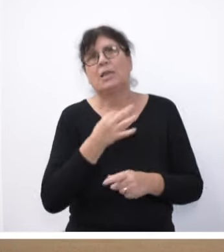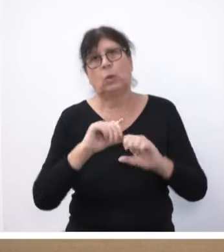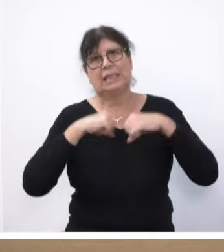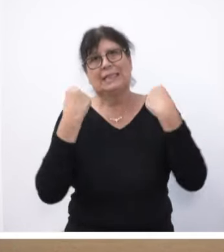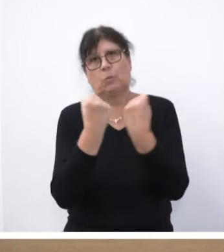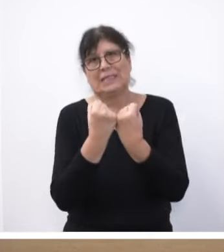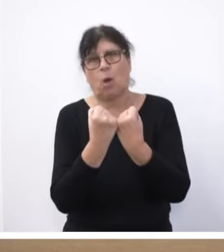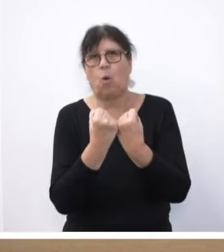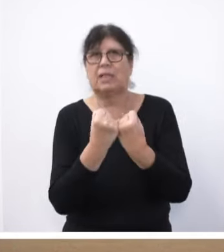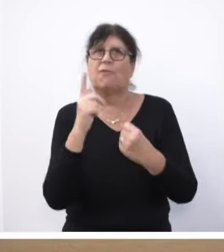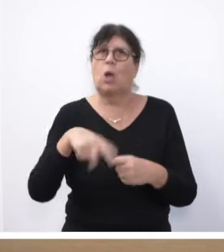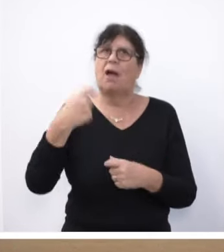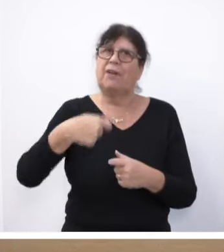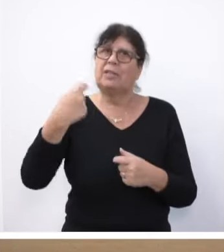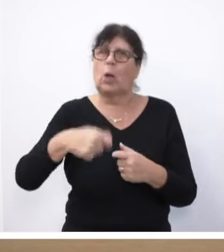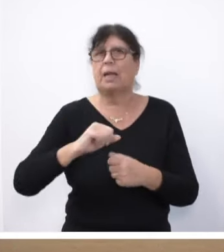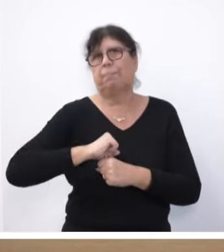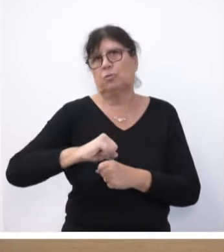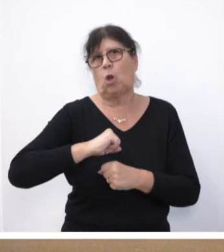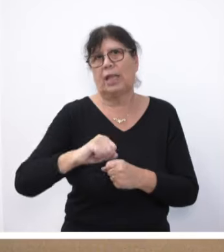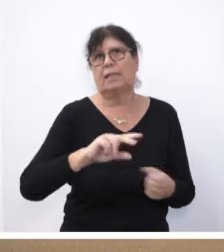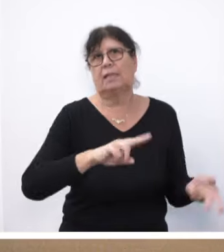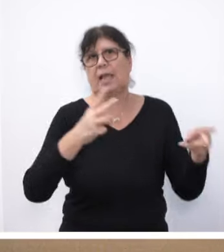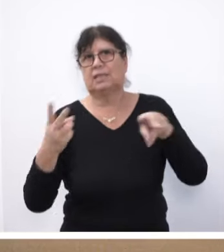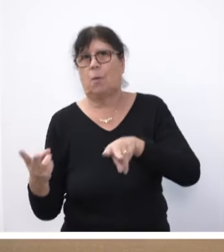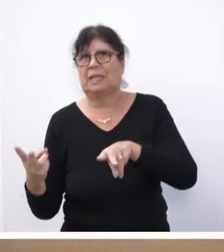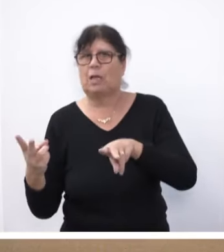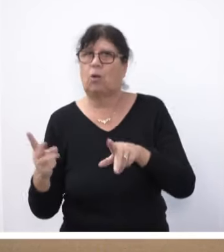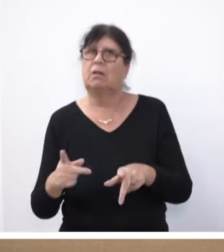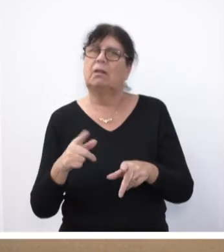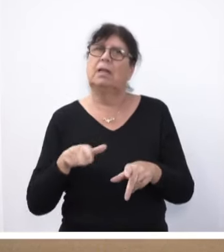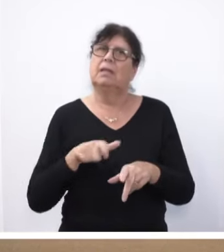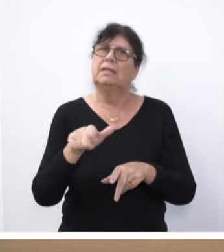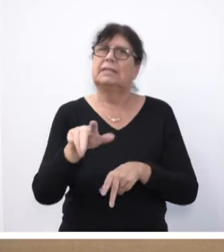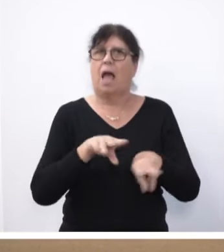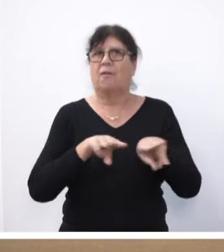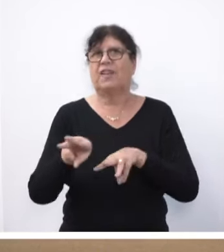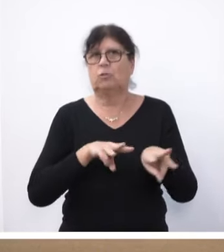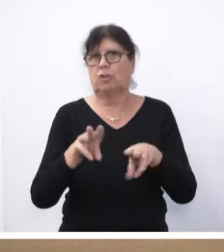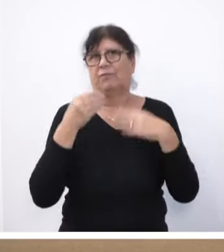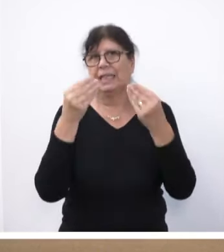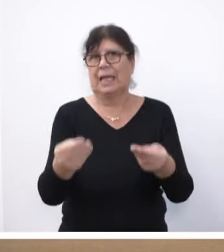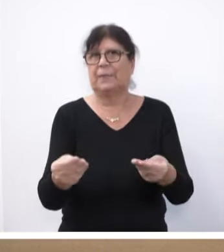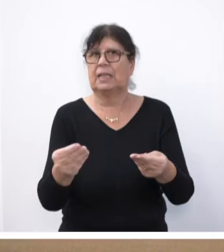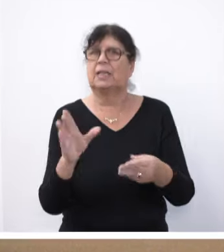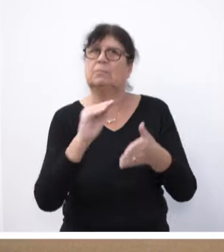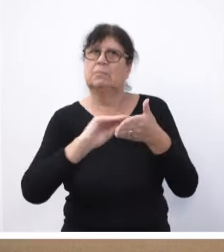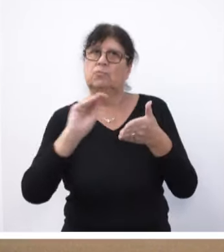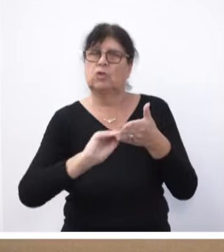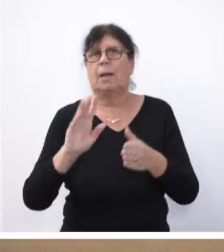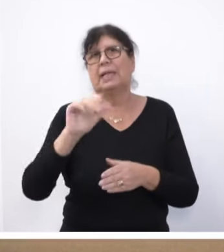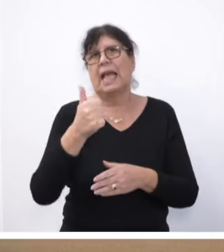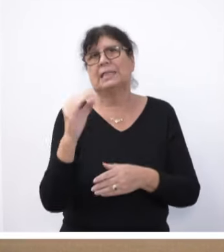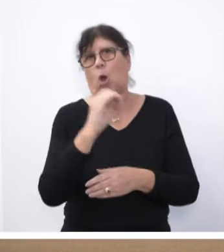Gestalt der verteuerten und beschleunigten Transformation der Saarwirtschaft zukommen lassen, den ich Ihnen mit Schreiben vom